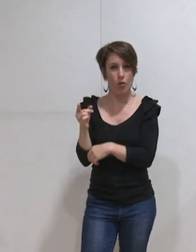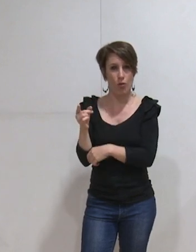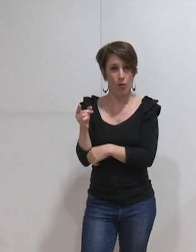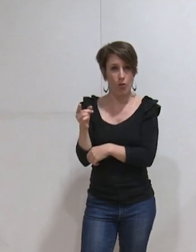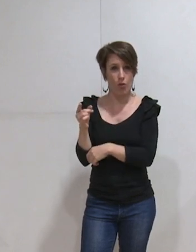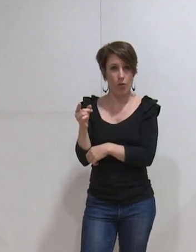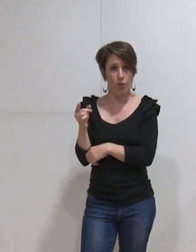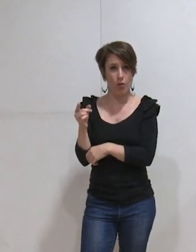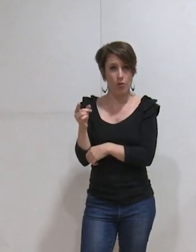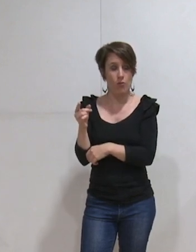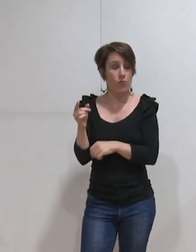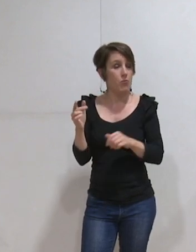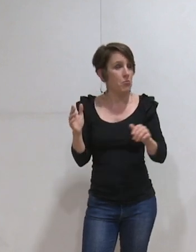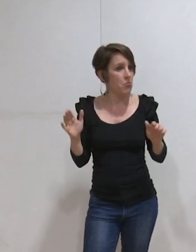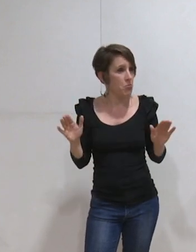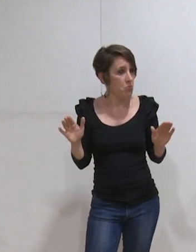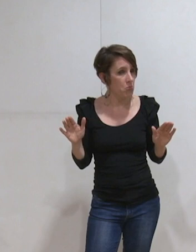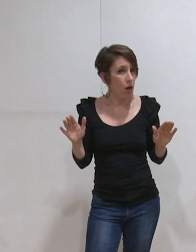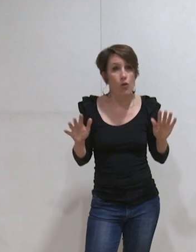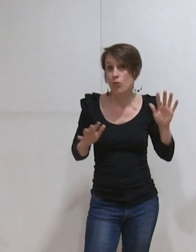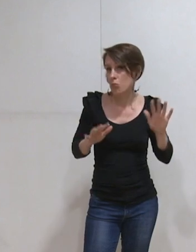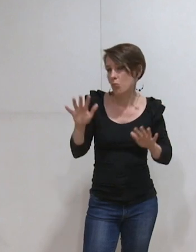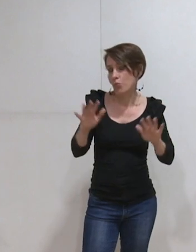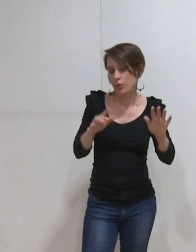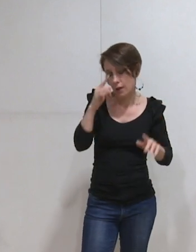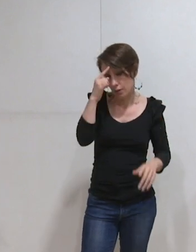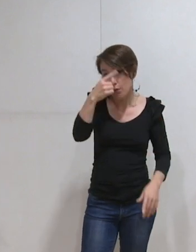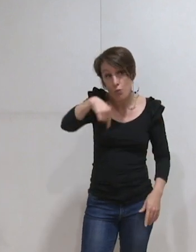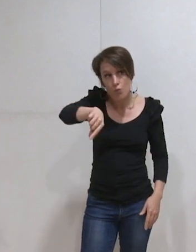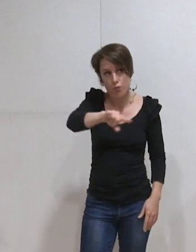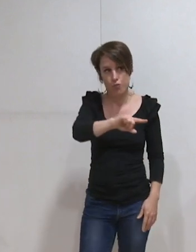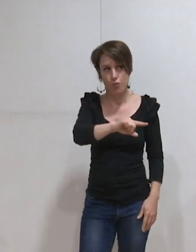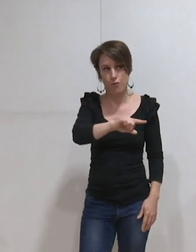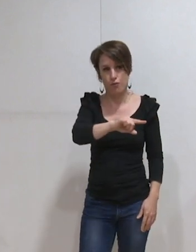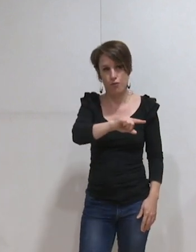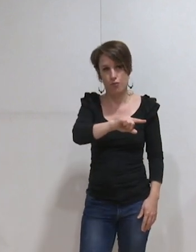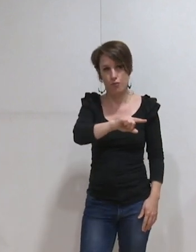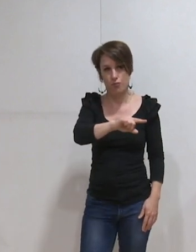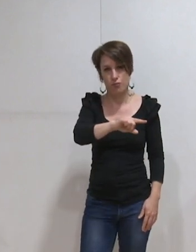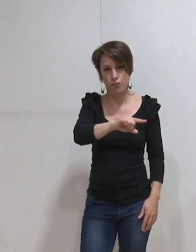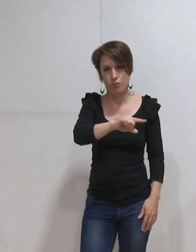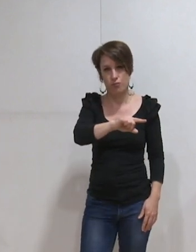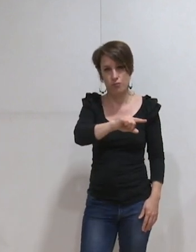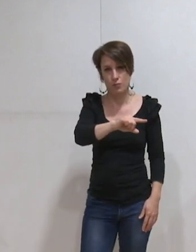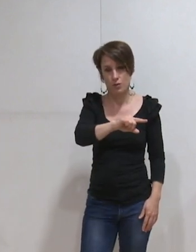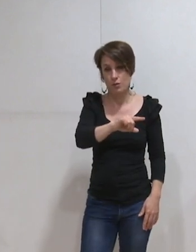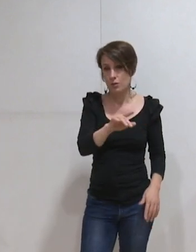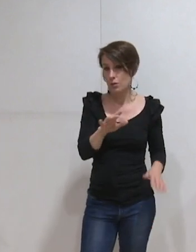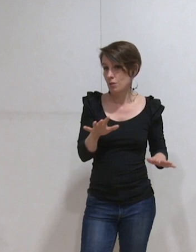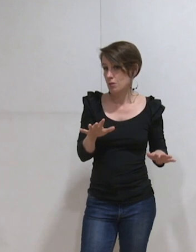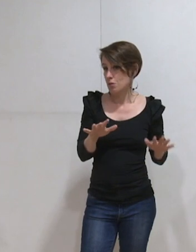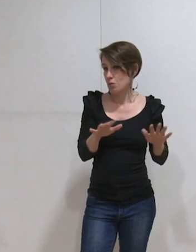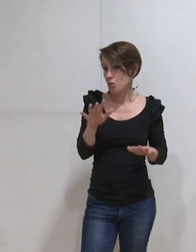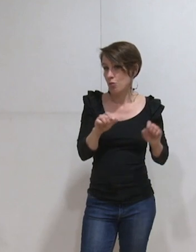richesse peut-être qu'il y a aussi pour vous l'occasion de regarder ce qui peut